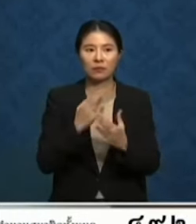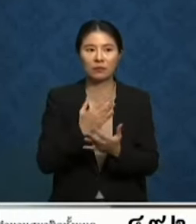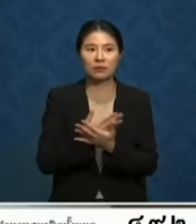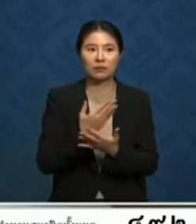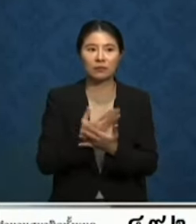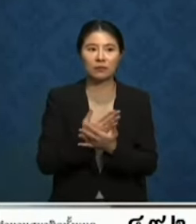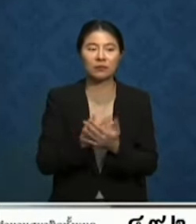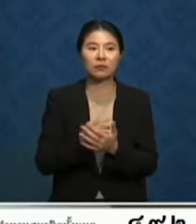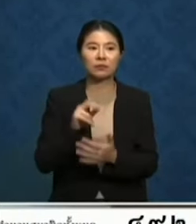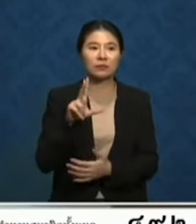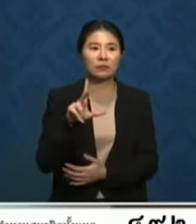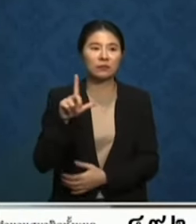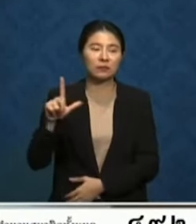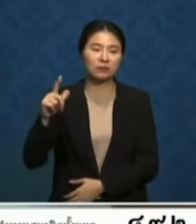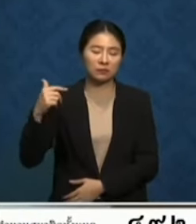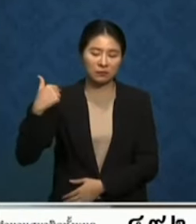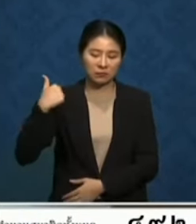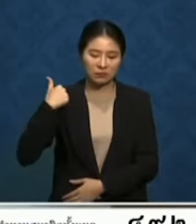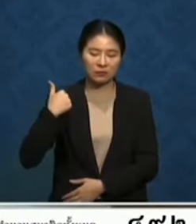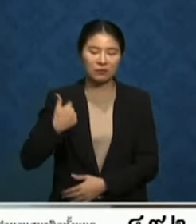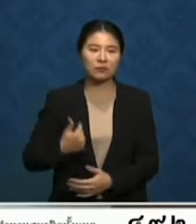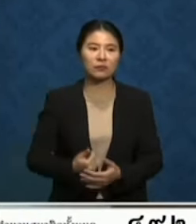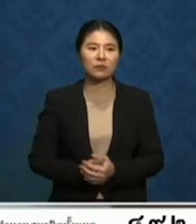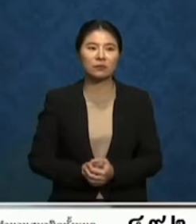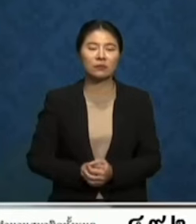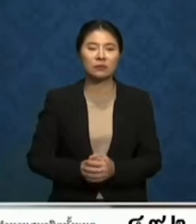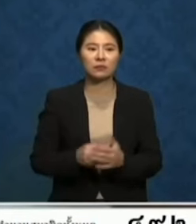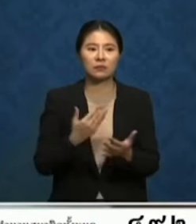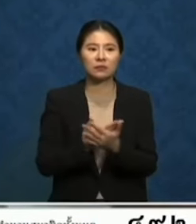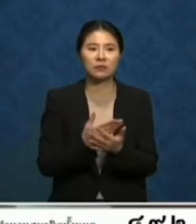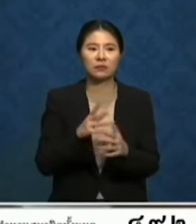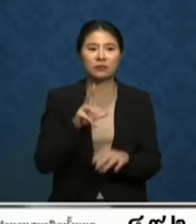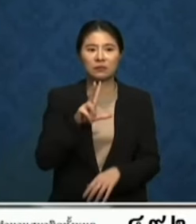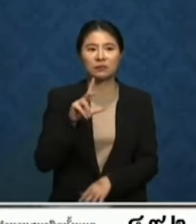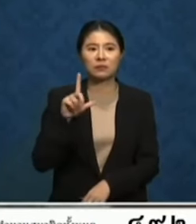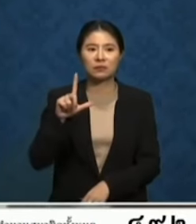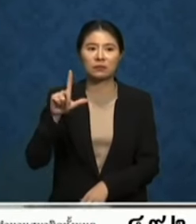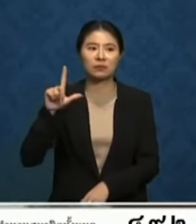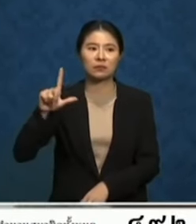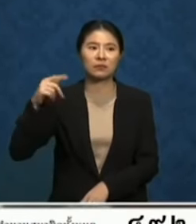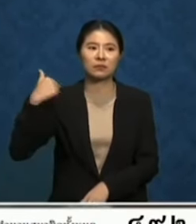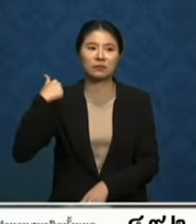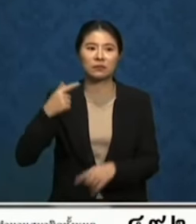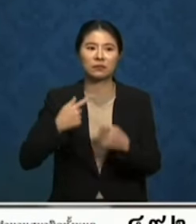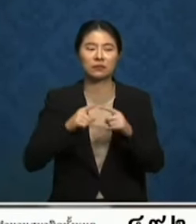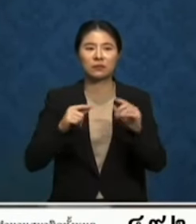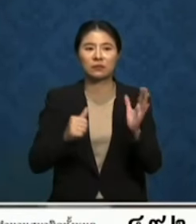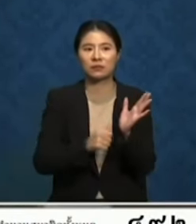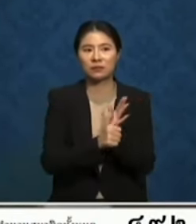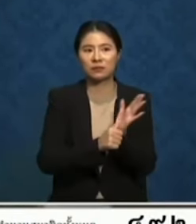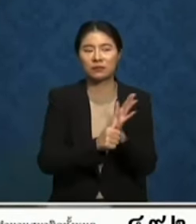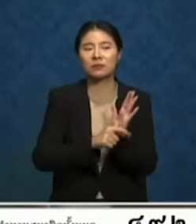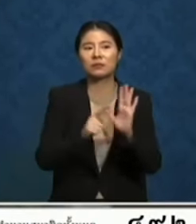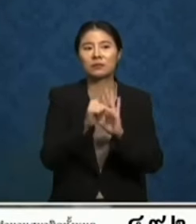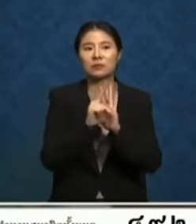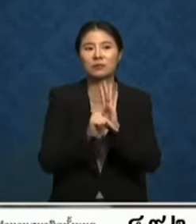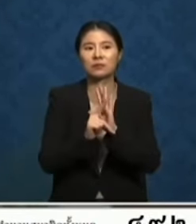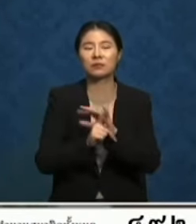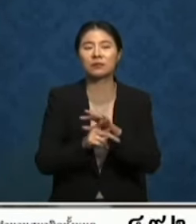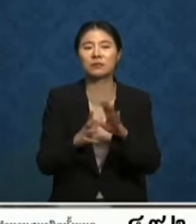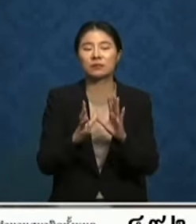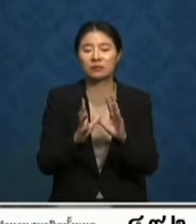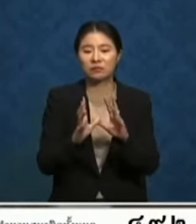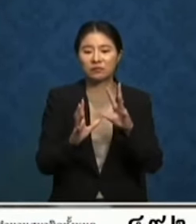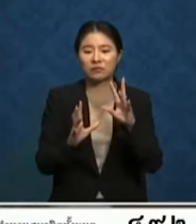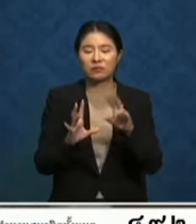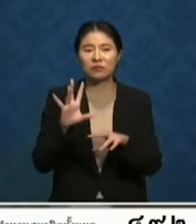ประมาณ3ล้านเงินงบประมาณเนี่ย3ล้านล้านนะครับโดยประมาณแต่มีการแก้ไขกฎหมายเพียงแค่7มาตราท่านประ